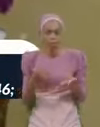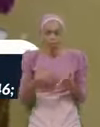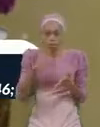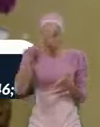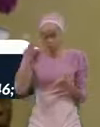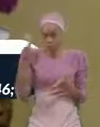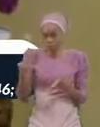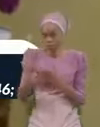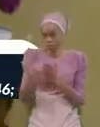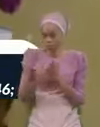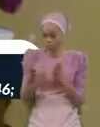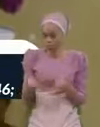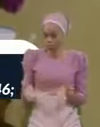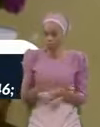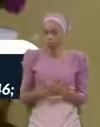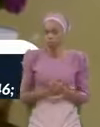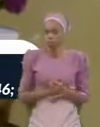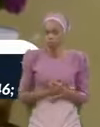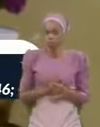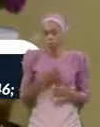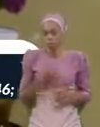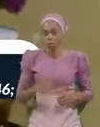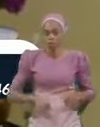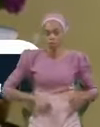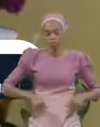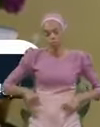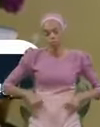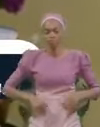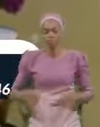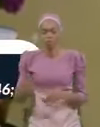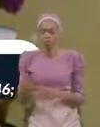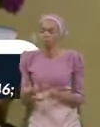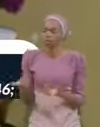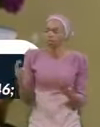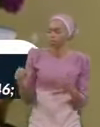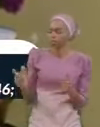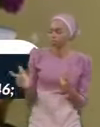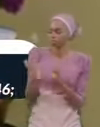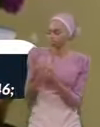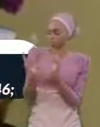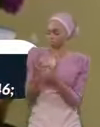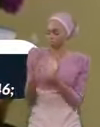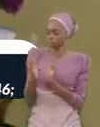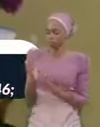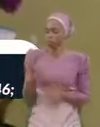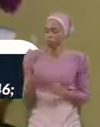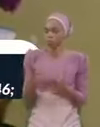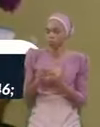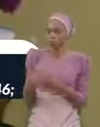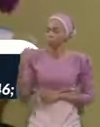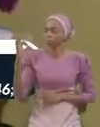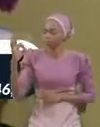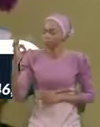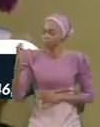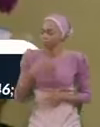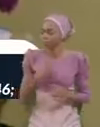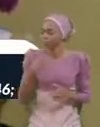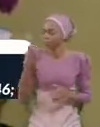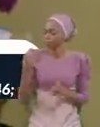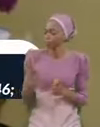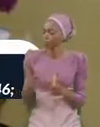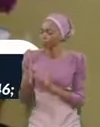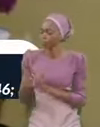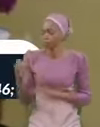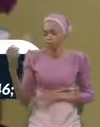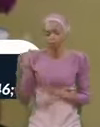docteur de la loi ce pren pour les hommes inscrit instruit il est venu vers Jésus il dit maître